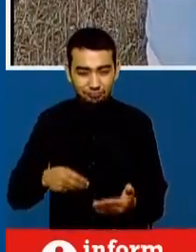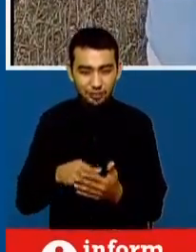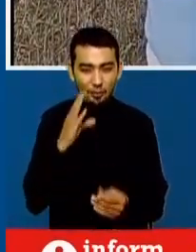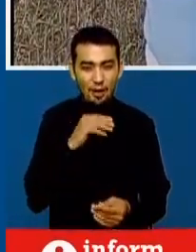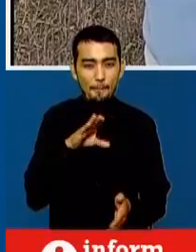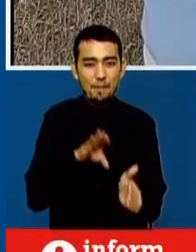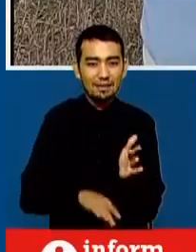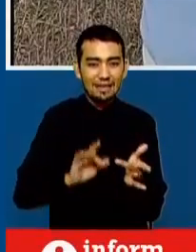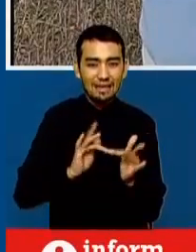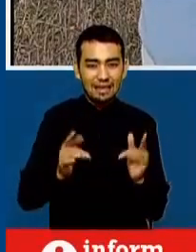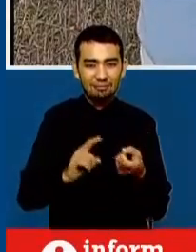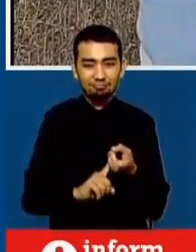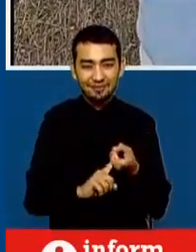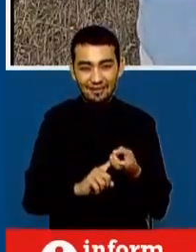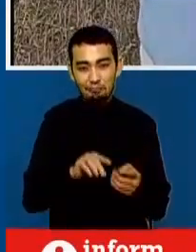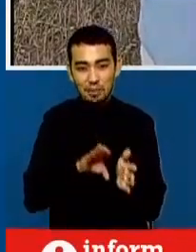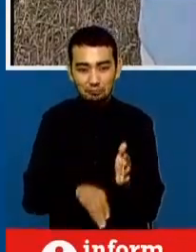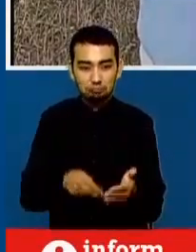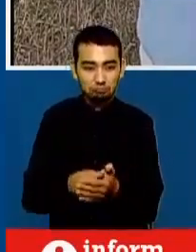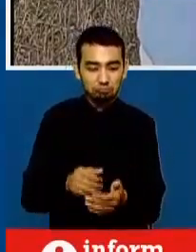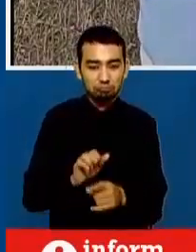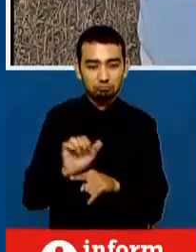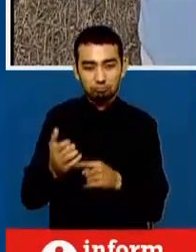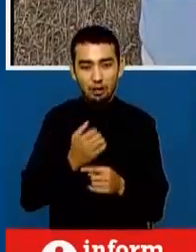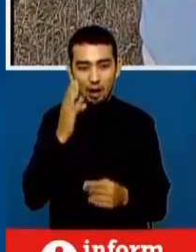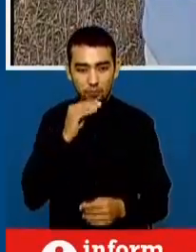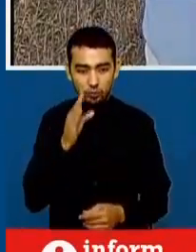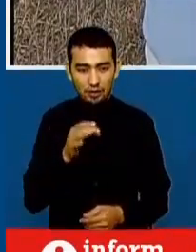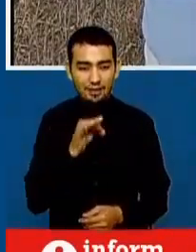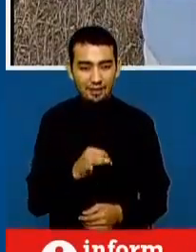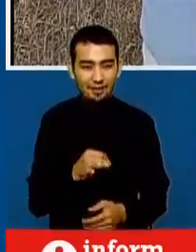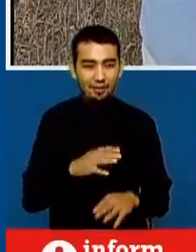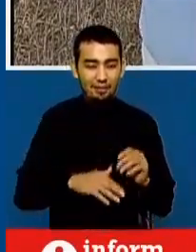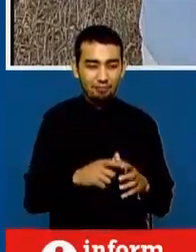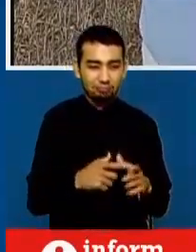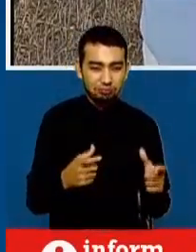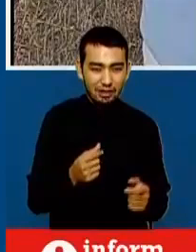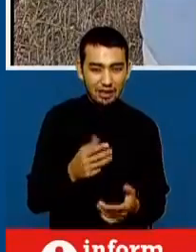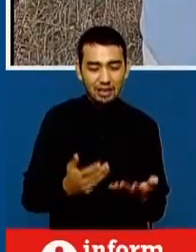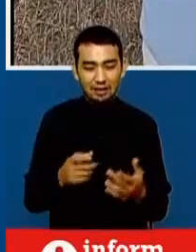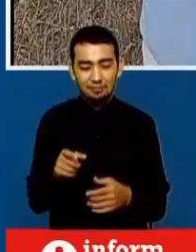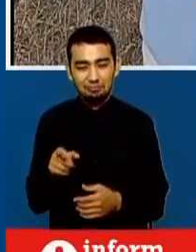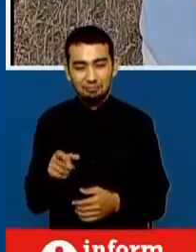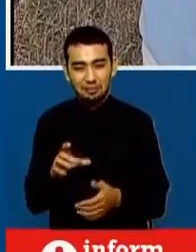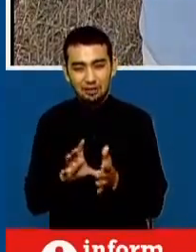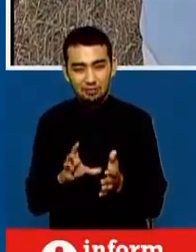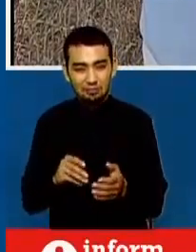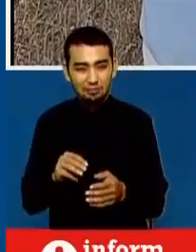интернет-соединения, и что цифровой тенге не будет заменять наличные или безналичные деньги. Это средство расчетов будет